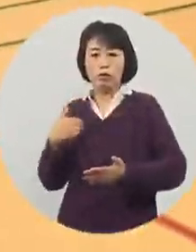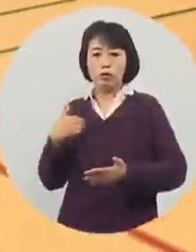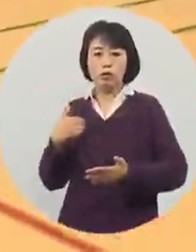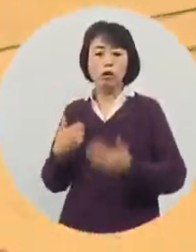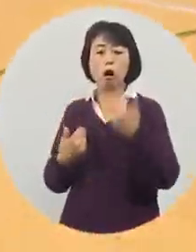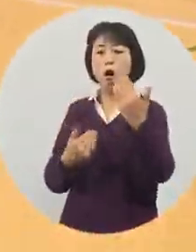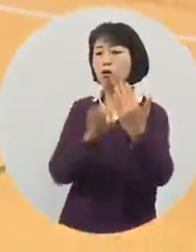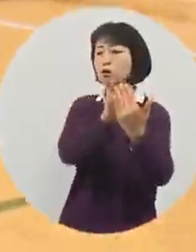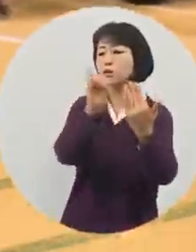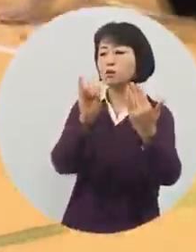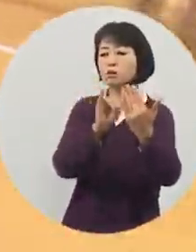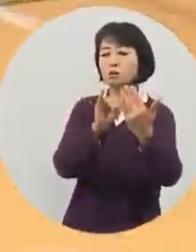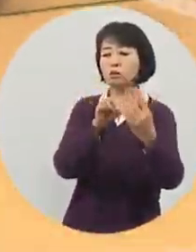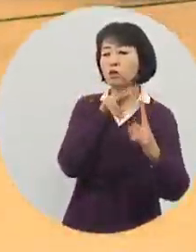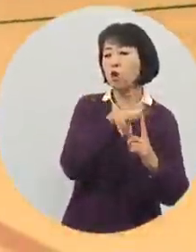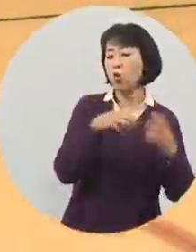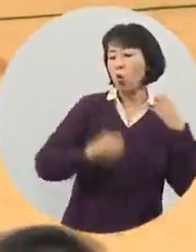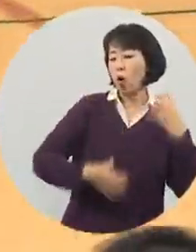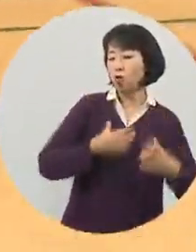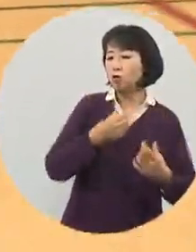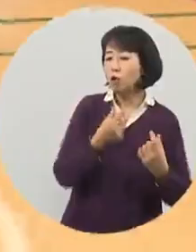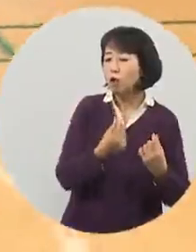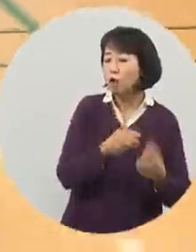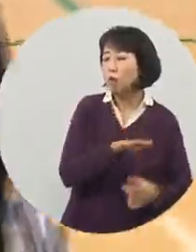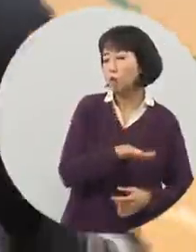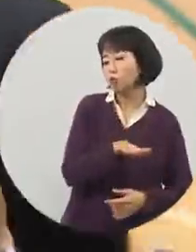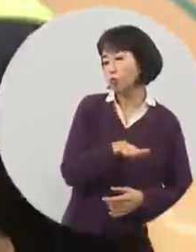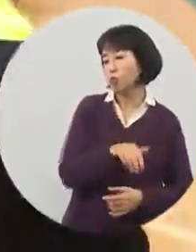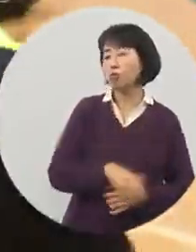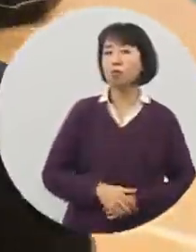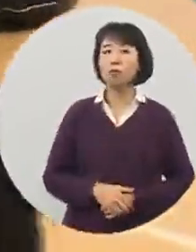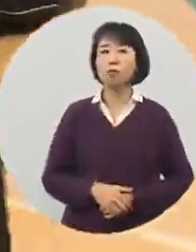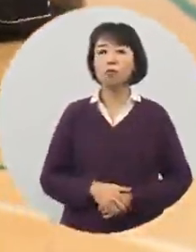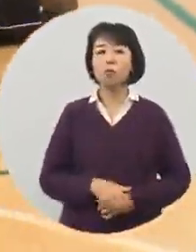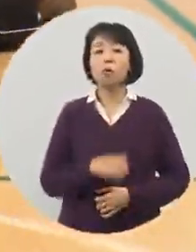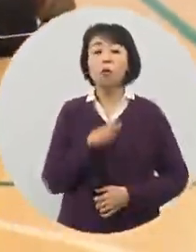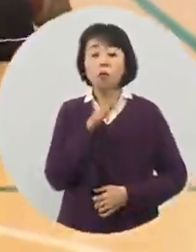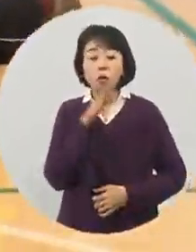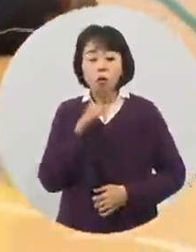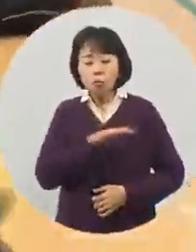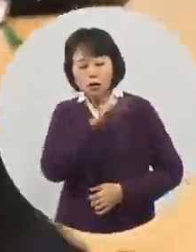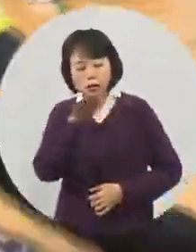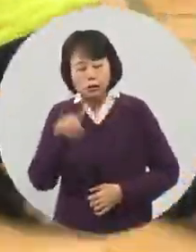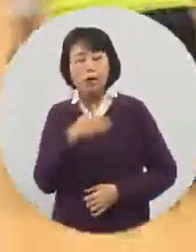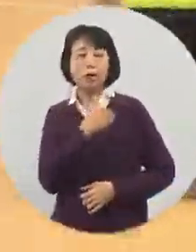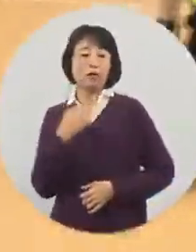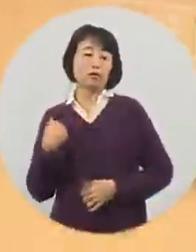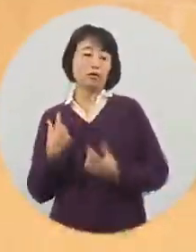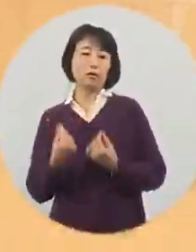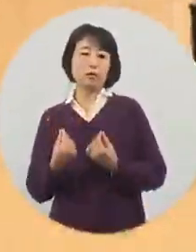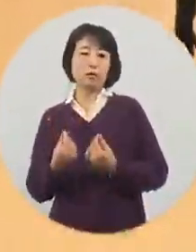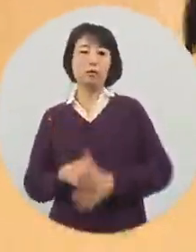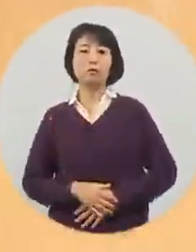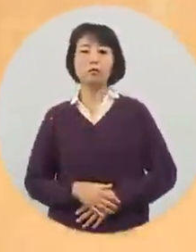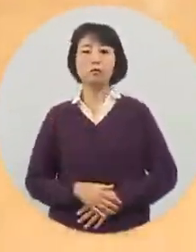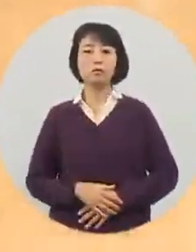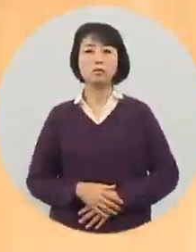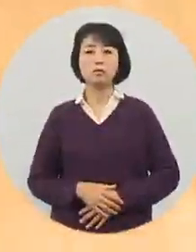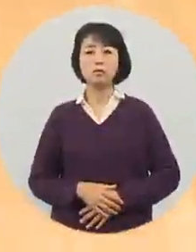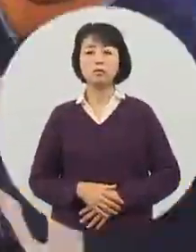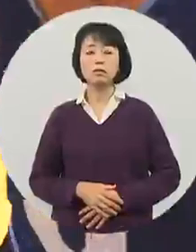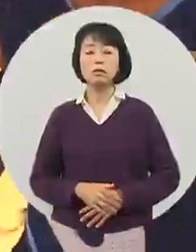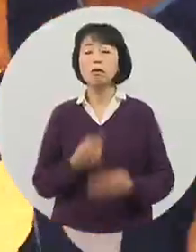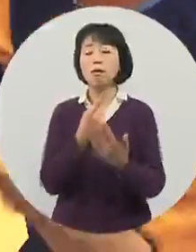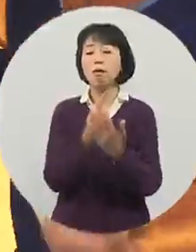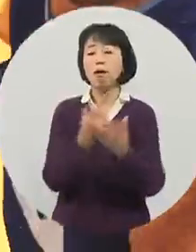学生とか、ちっちゃいお子さんもいらっしゃいますもんね。じゃあ本当にどなたでもできるんですね。 来た方に合わ